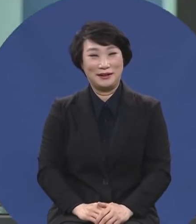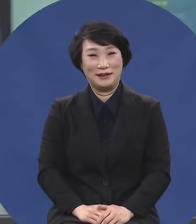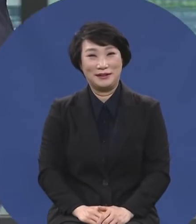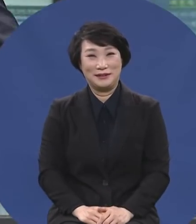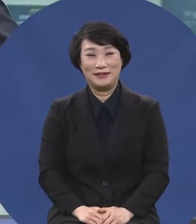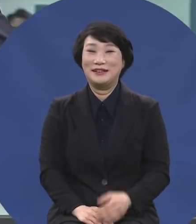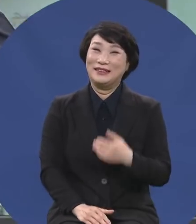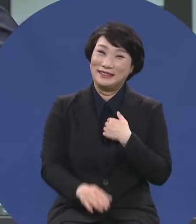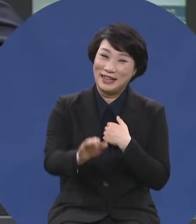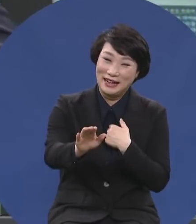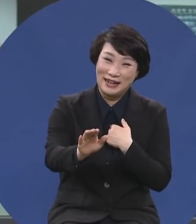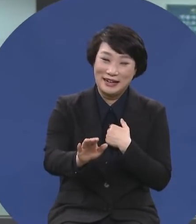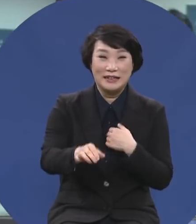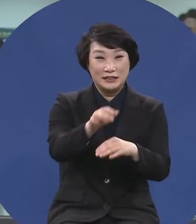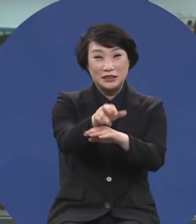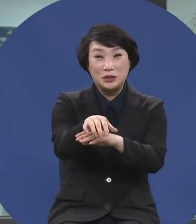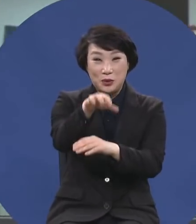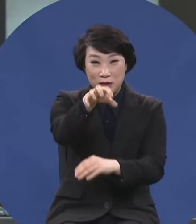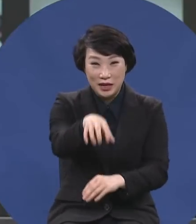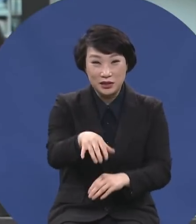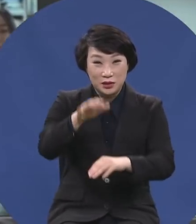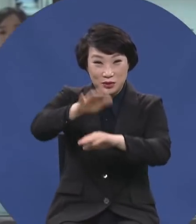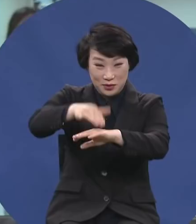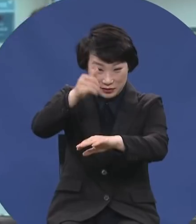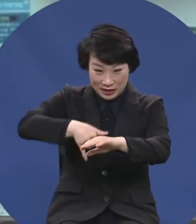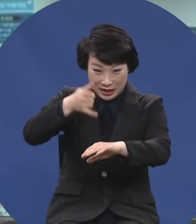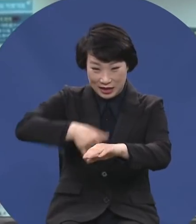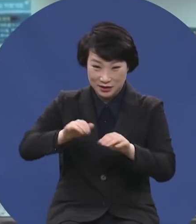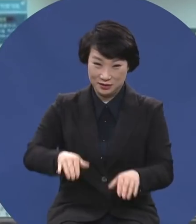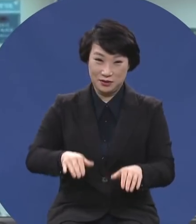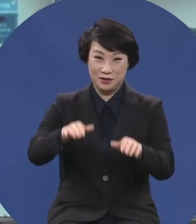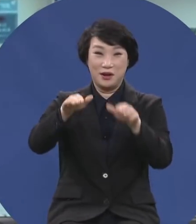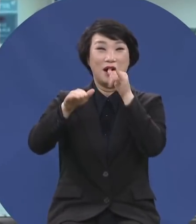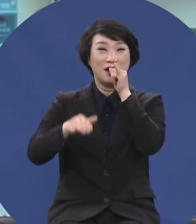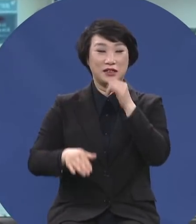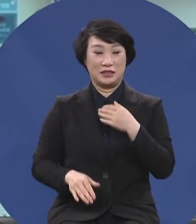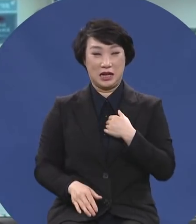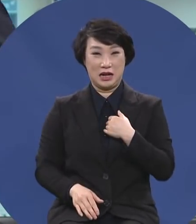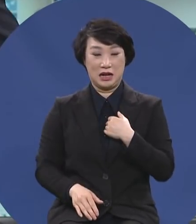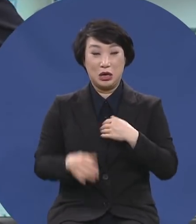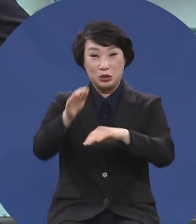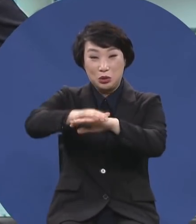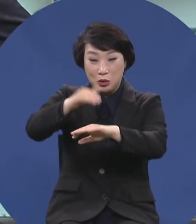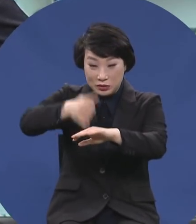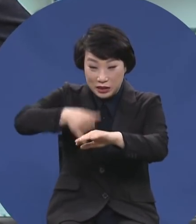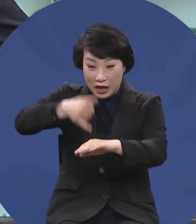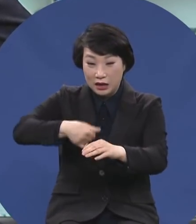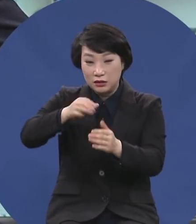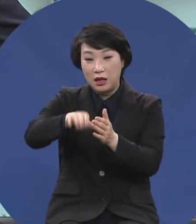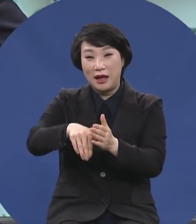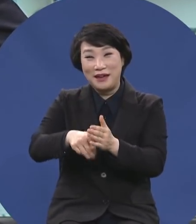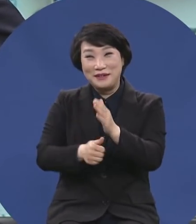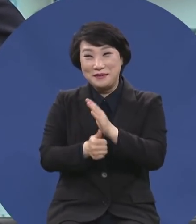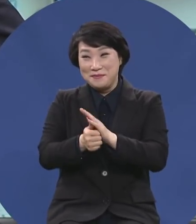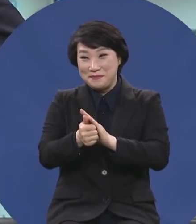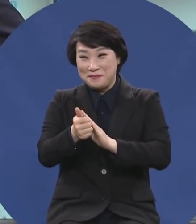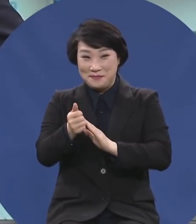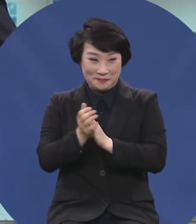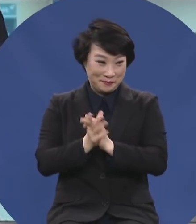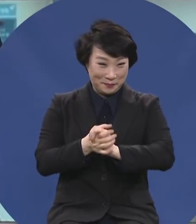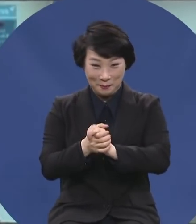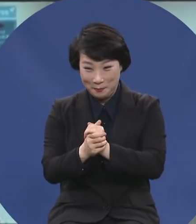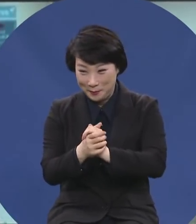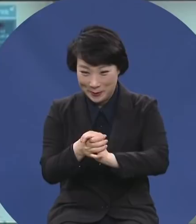예, 저 시골에서 농사 지어봤거든요. 농사 질 때 희망이